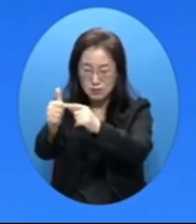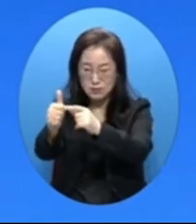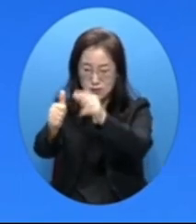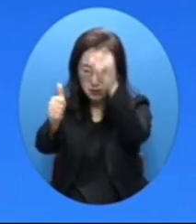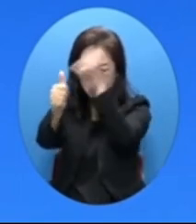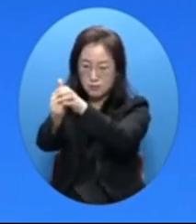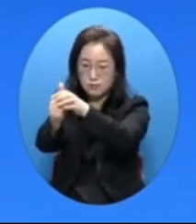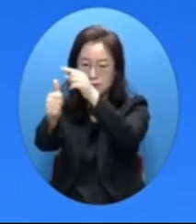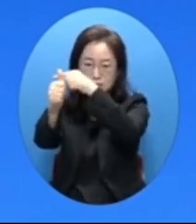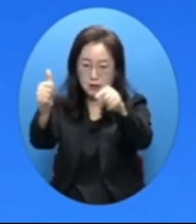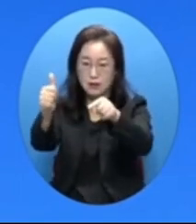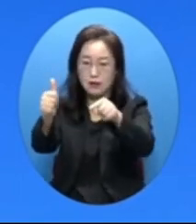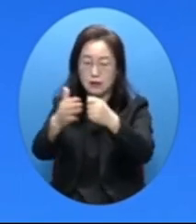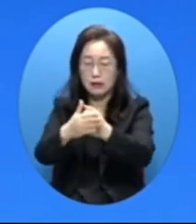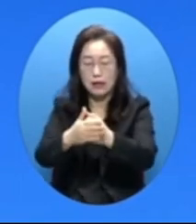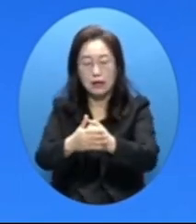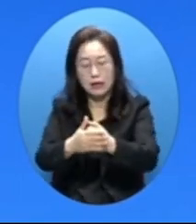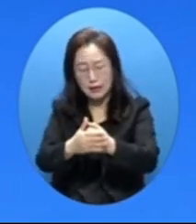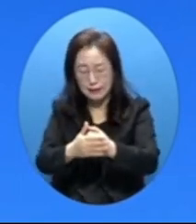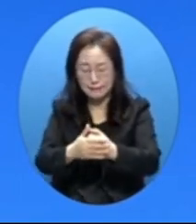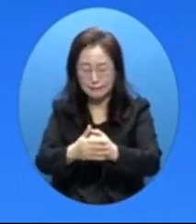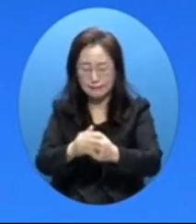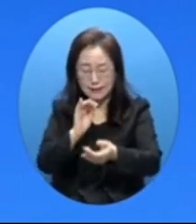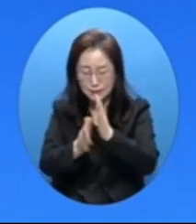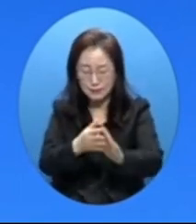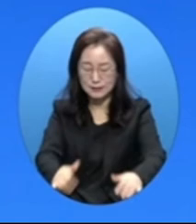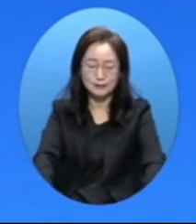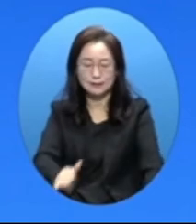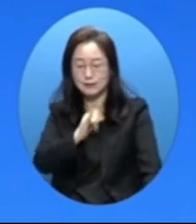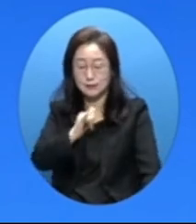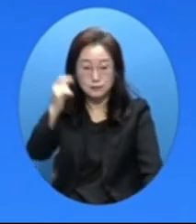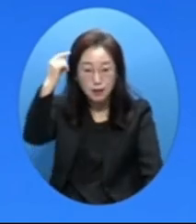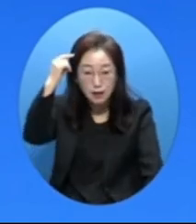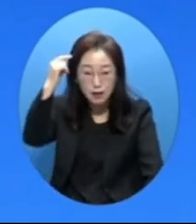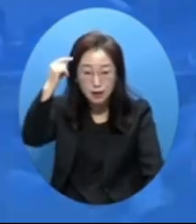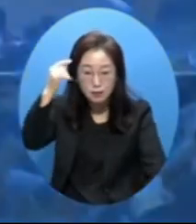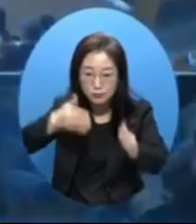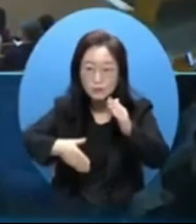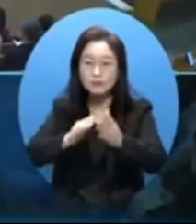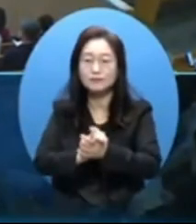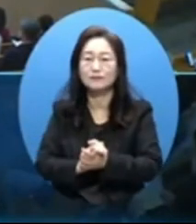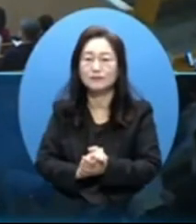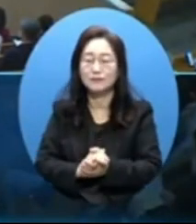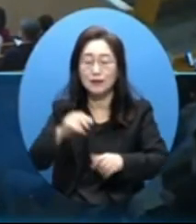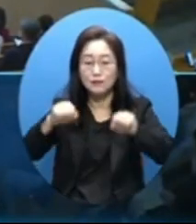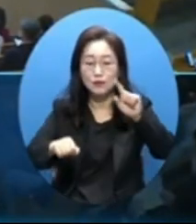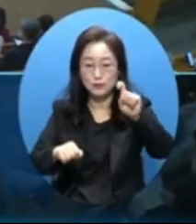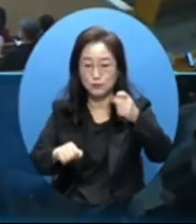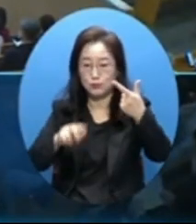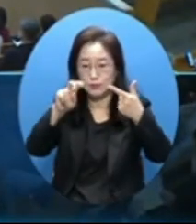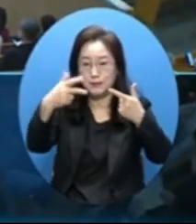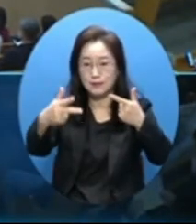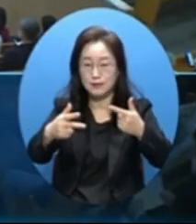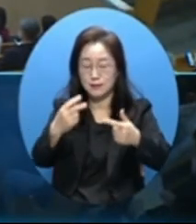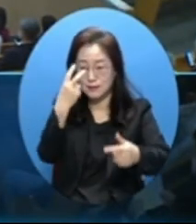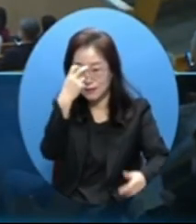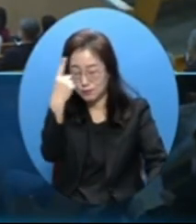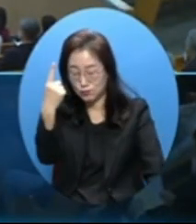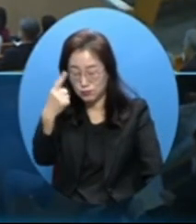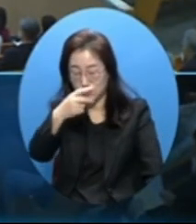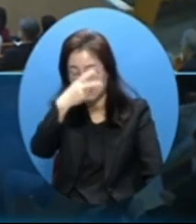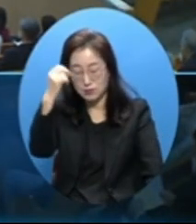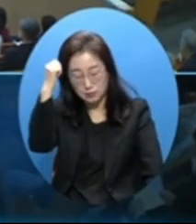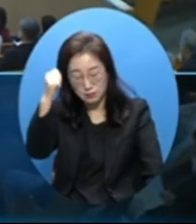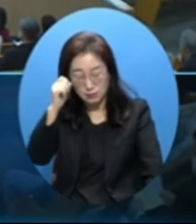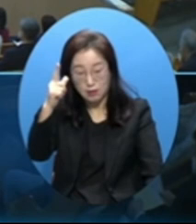명예롭게 자기는 자살해 죽으려고 했습니다 사도행전 10장 27절입니다 간수가 자다가 깨어